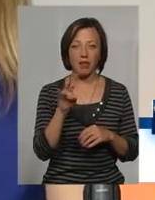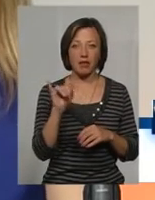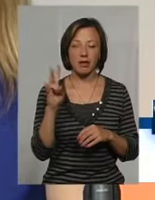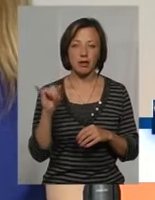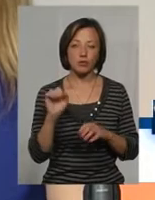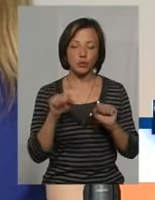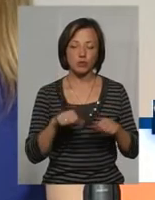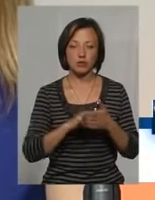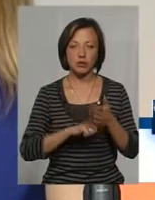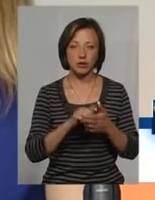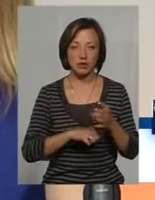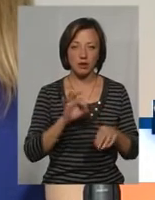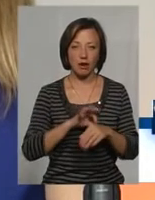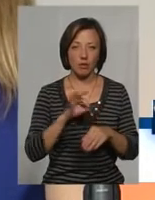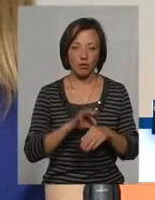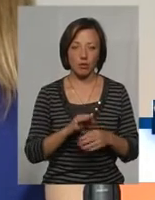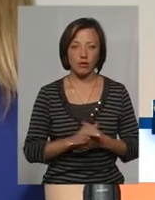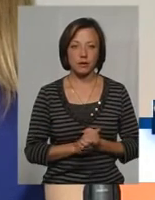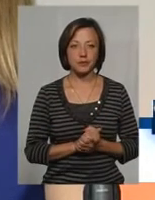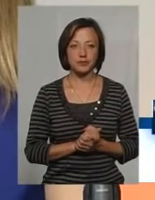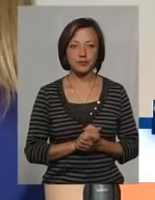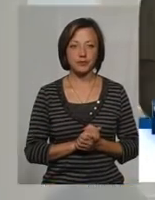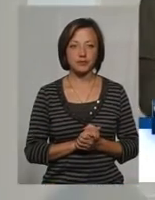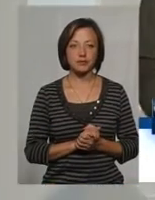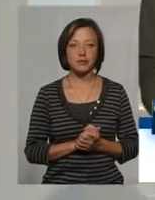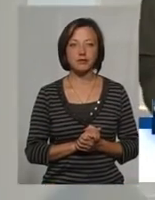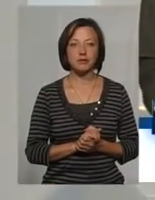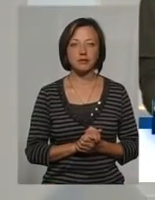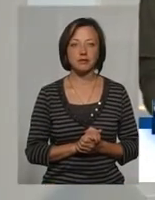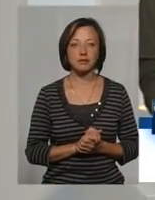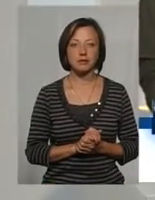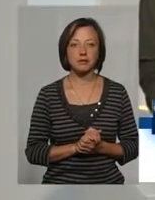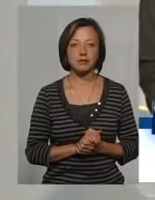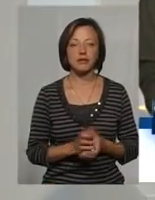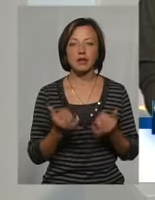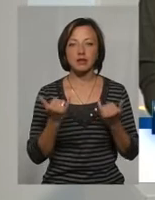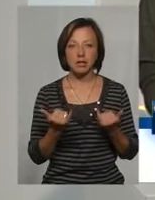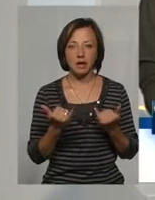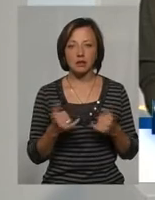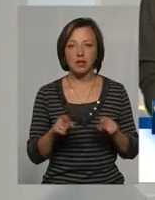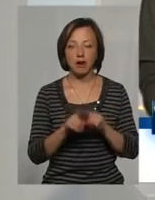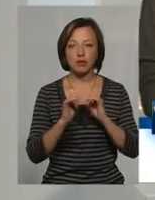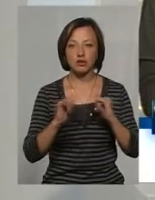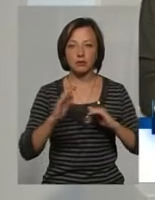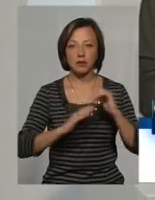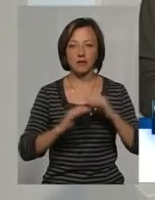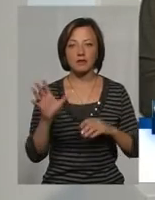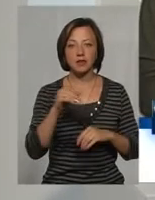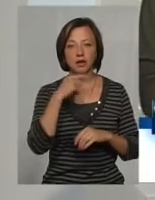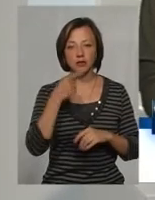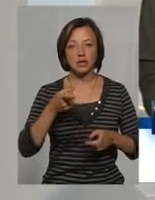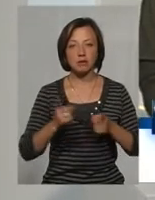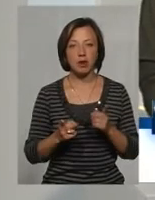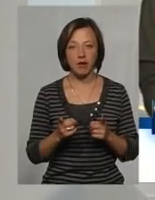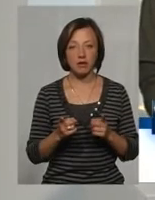можуть спричинити захворювання на сальмонельоз. До речі, вони тому зараз така поширена практика, бо всі кажуть, що